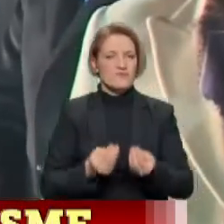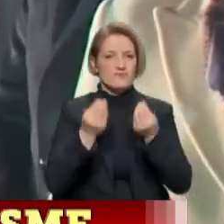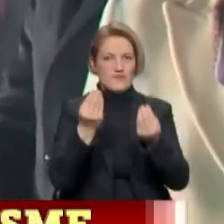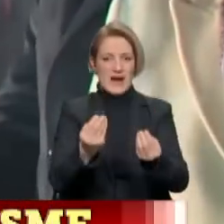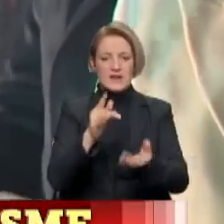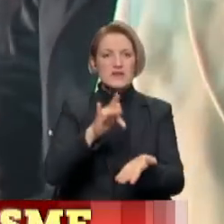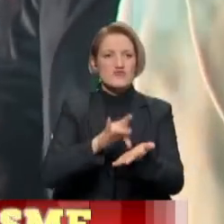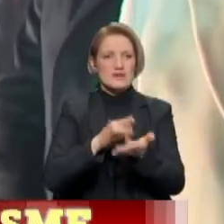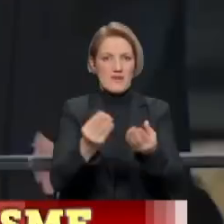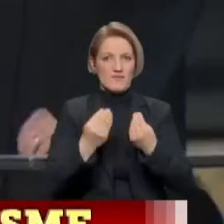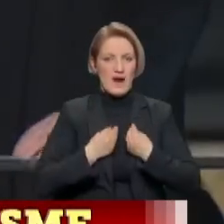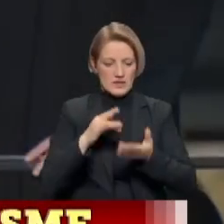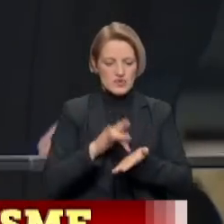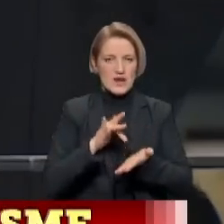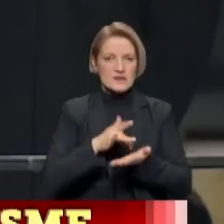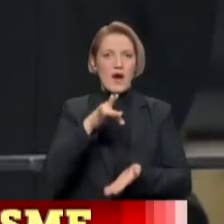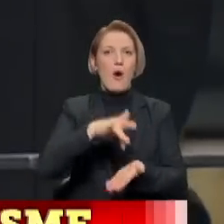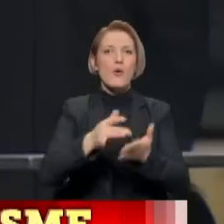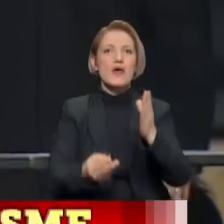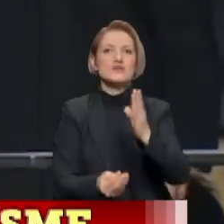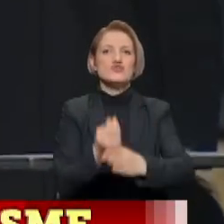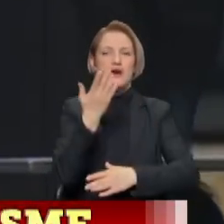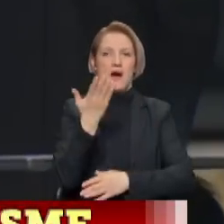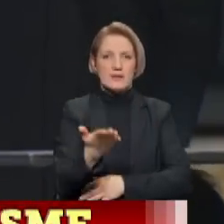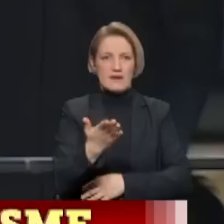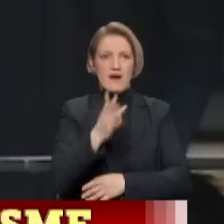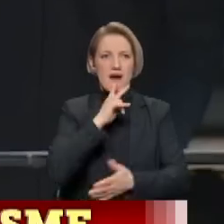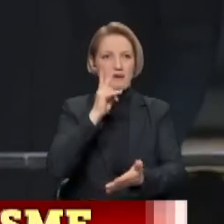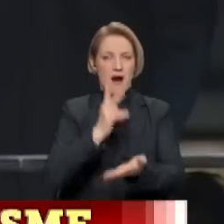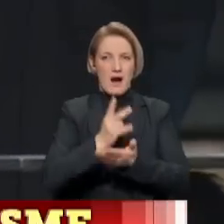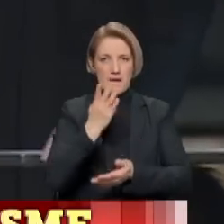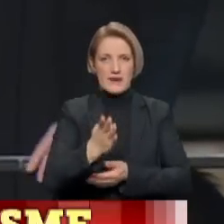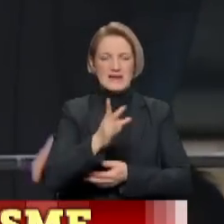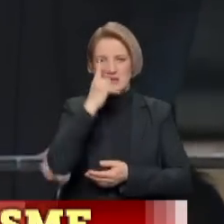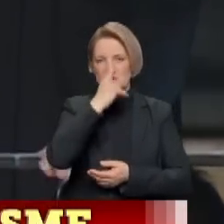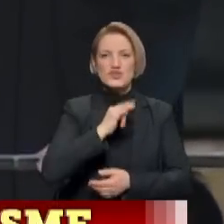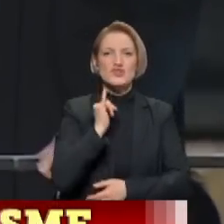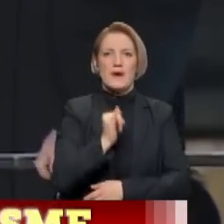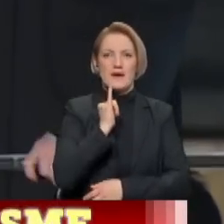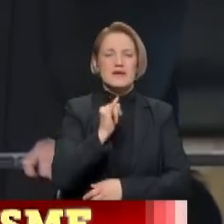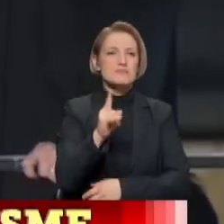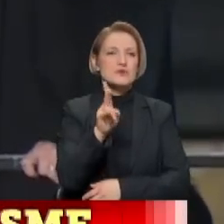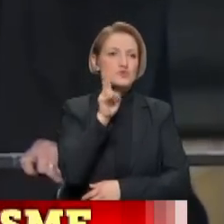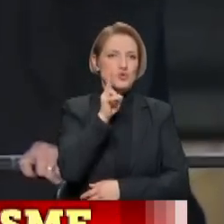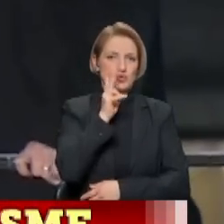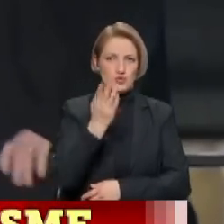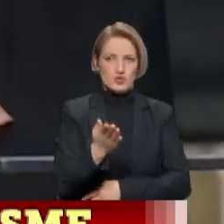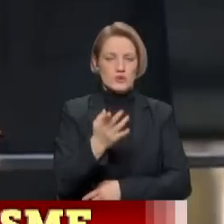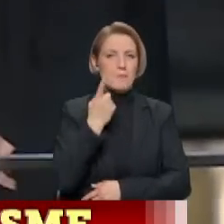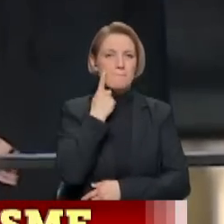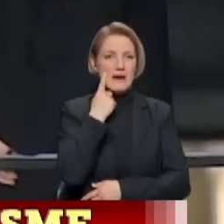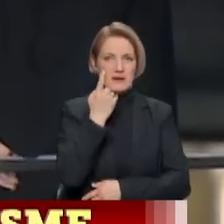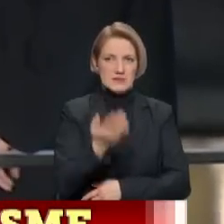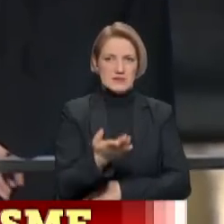verdikleri ceza, ortaya koydukları irade çirkin bir sonuçtur.